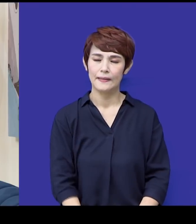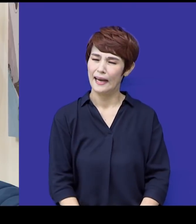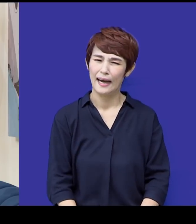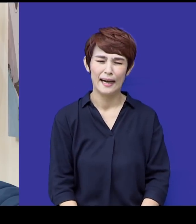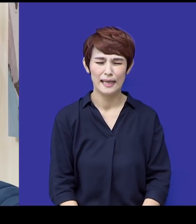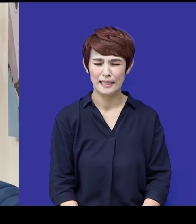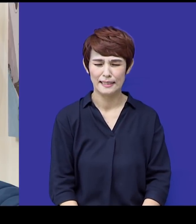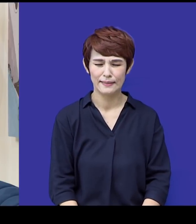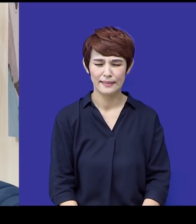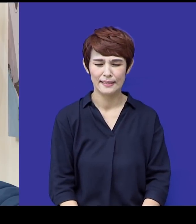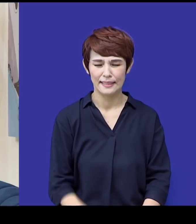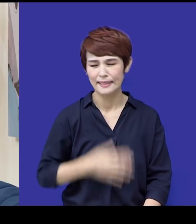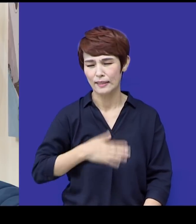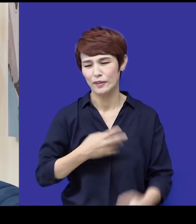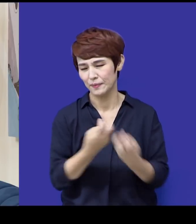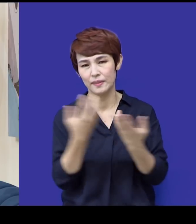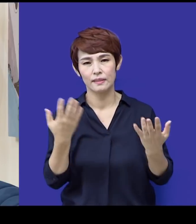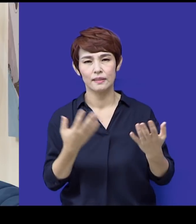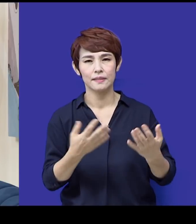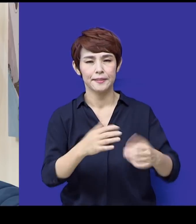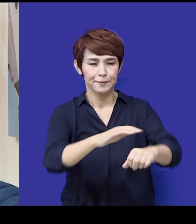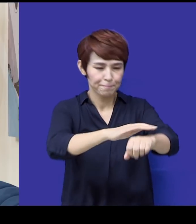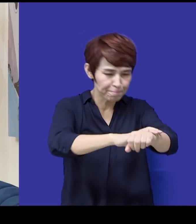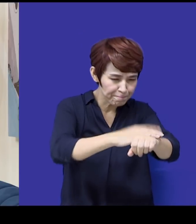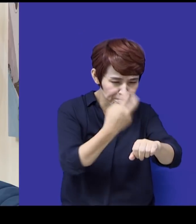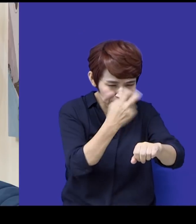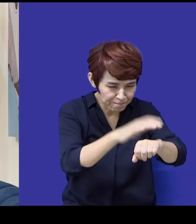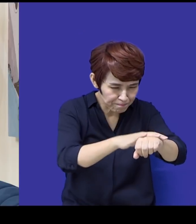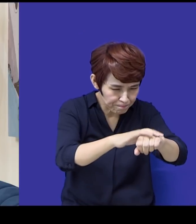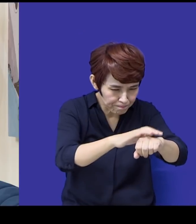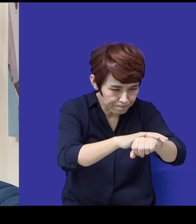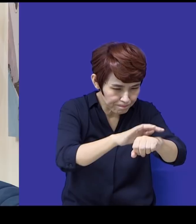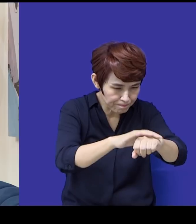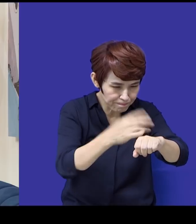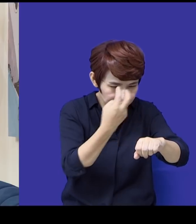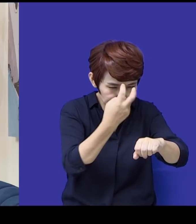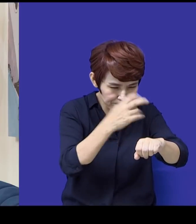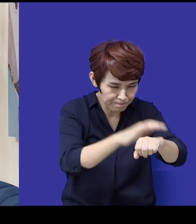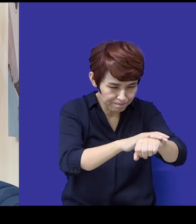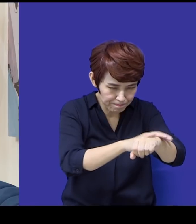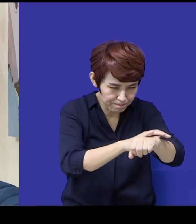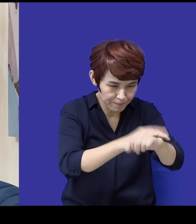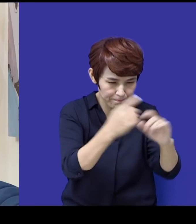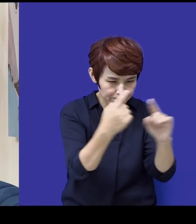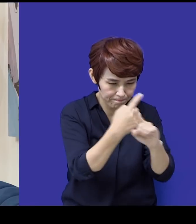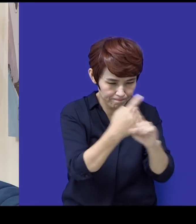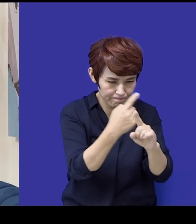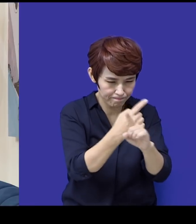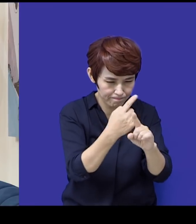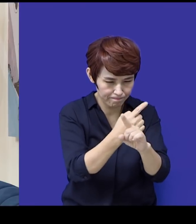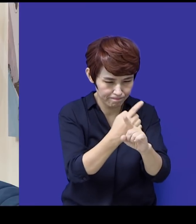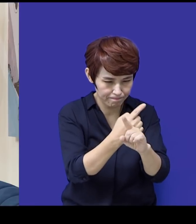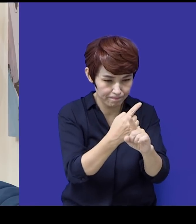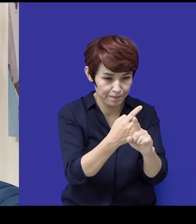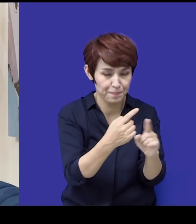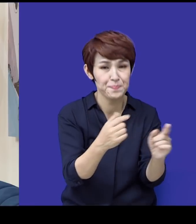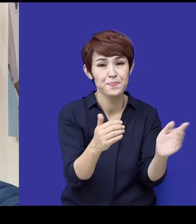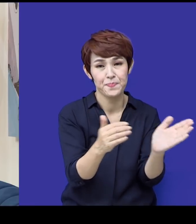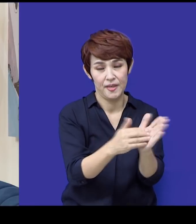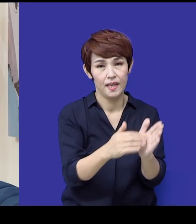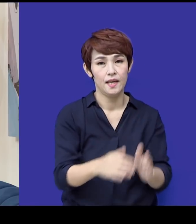아예 모르겠습니다. 우선 이제 만지기 시작을 네. 했죠. 그래서 만지고 이제 치료를 하고 이제